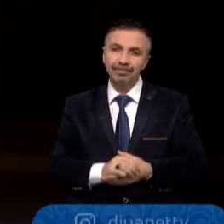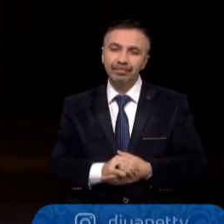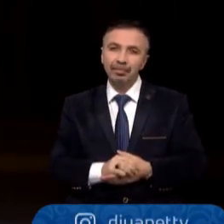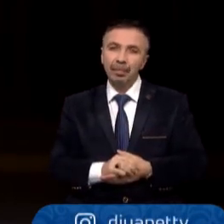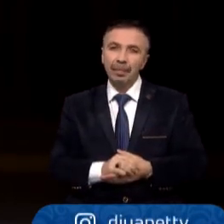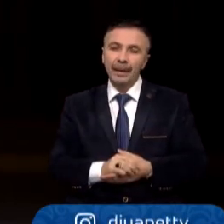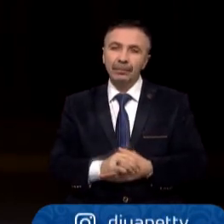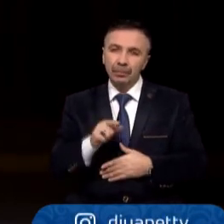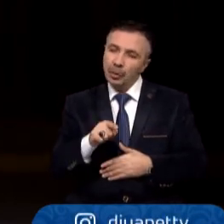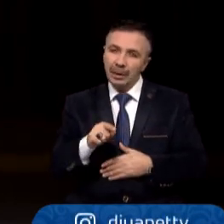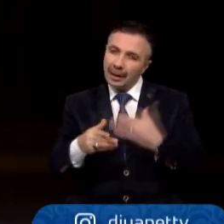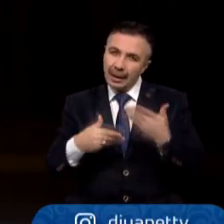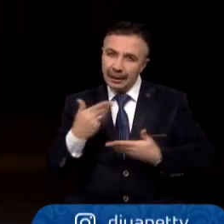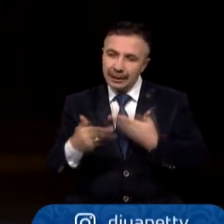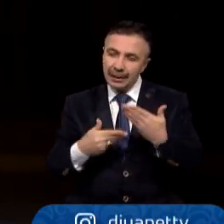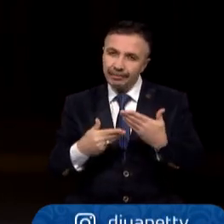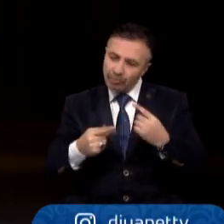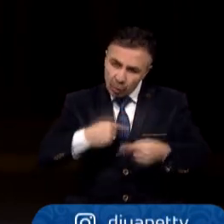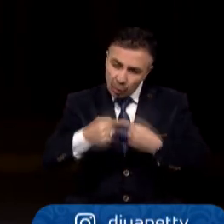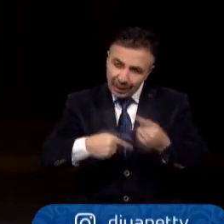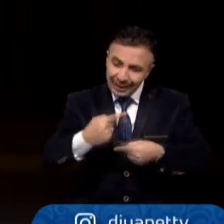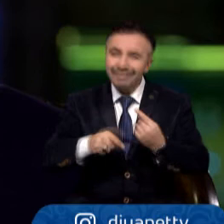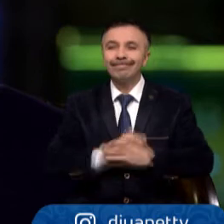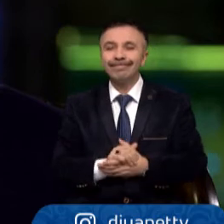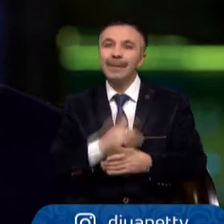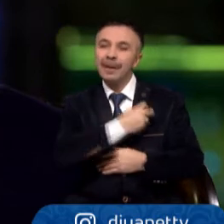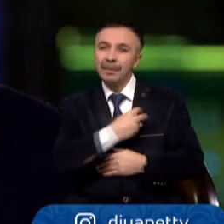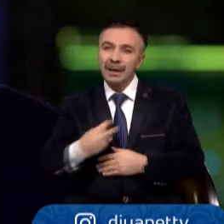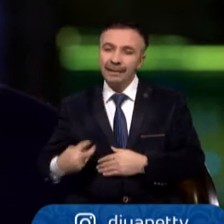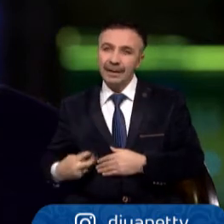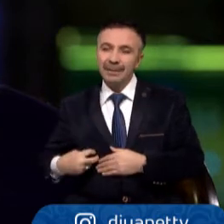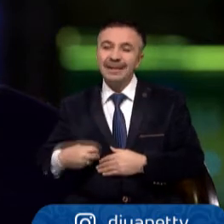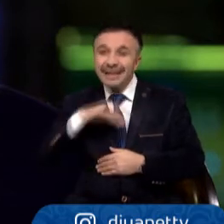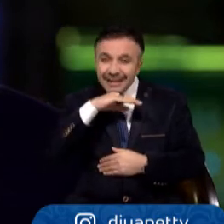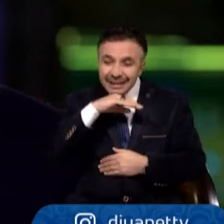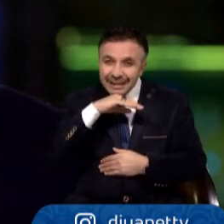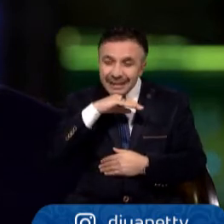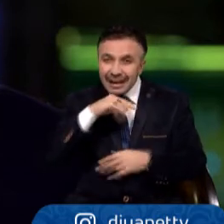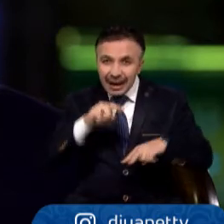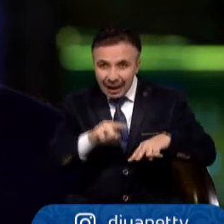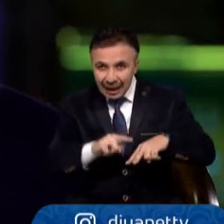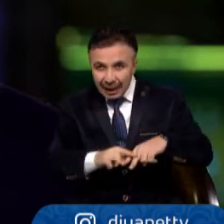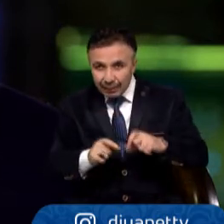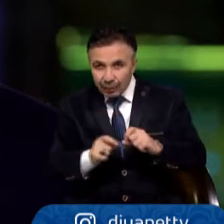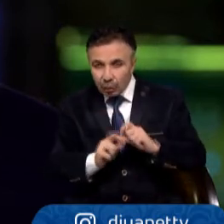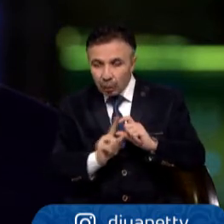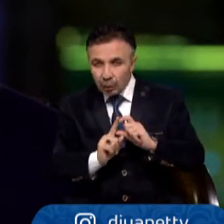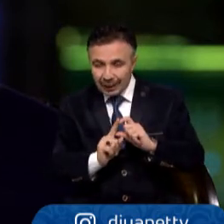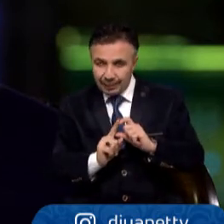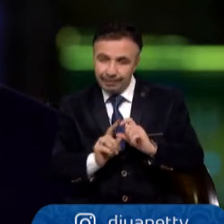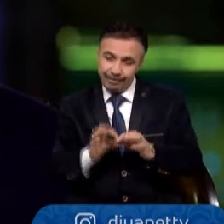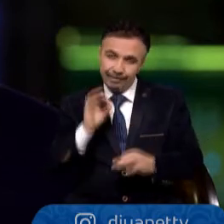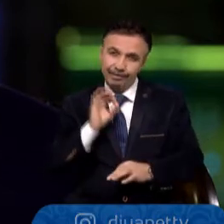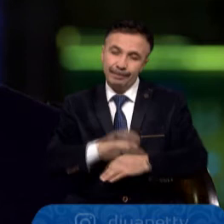şöyle götürelim sil sil ayı Peygamber Efendimiz'in dedesi Abdülmuttalip